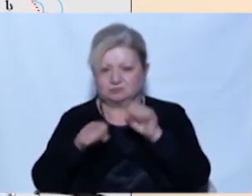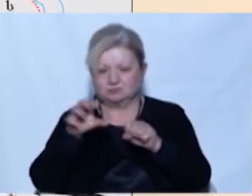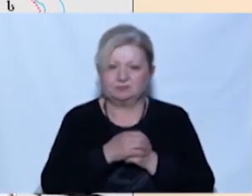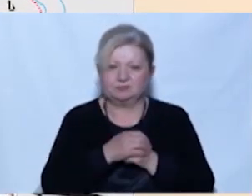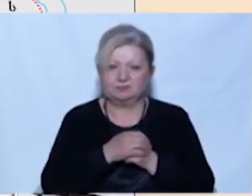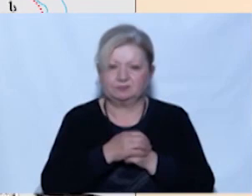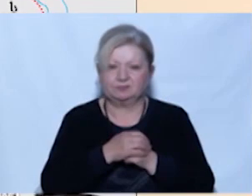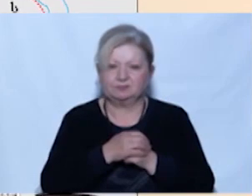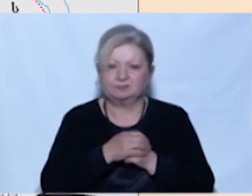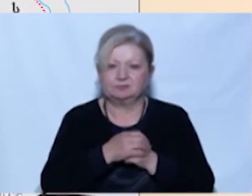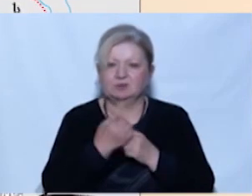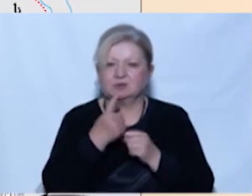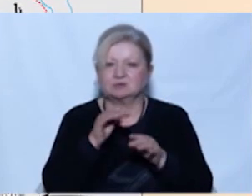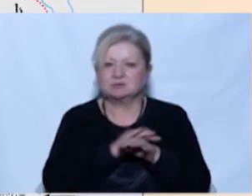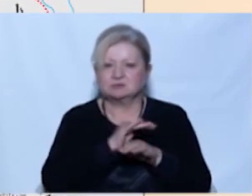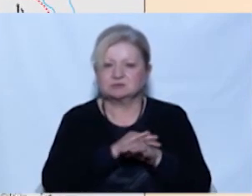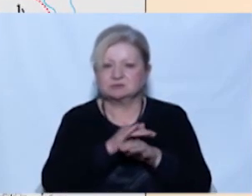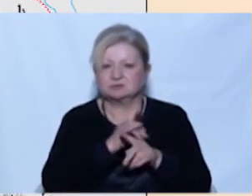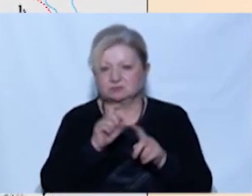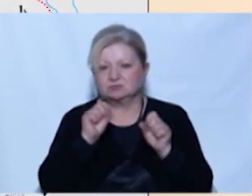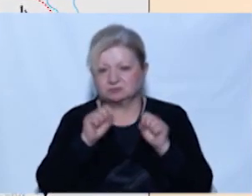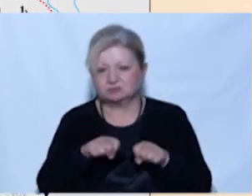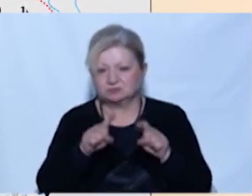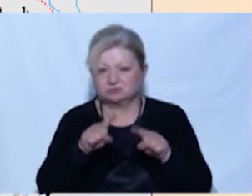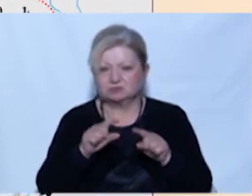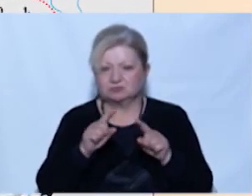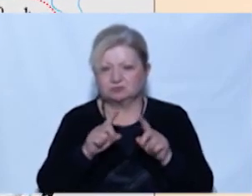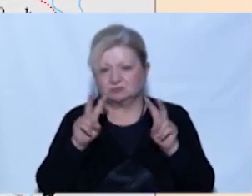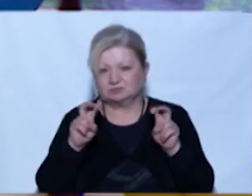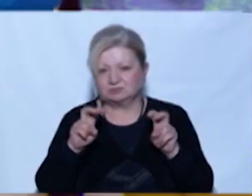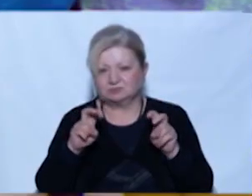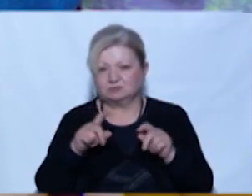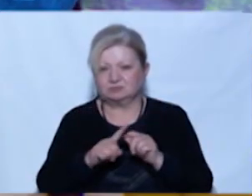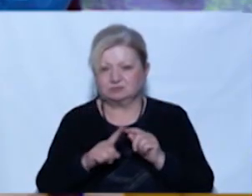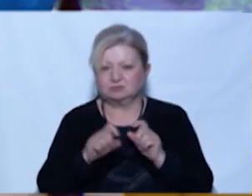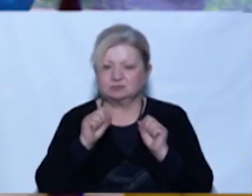Ერთადერთი სიკეთე, ესეც შესაძლებელია ბრჭყალებში, შესაძლებელია იყო ის, რომ